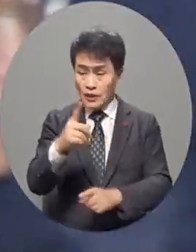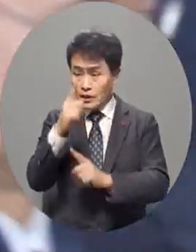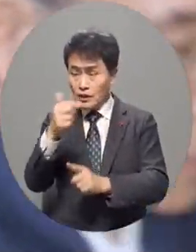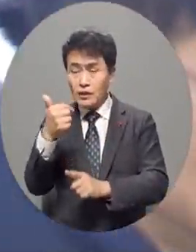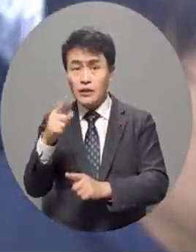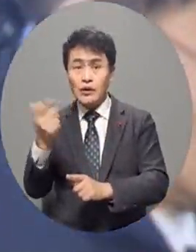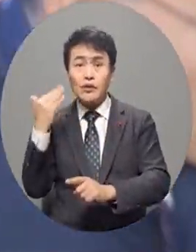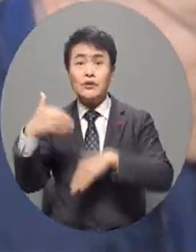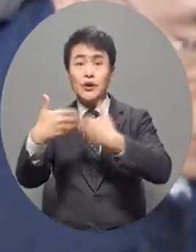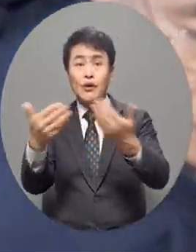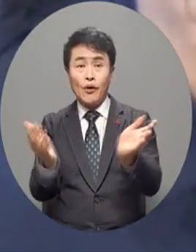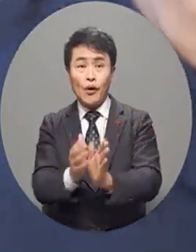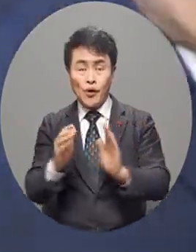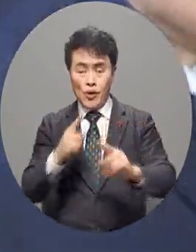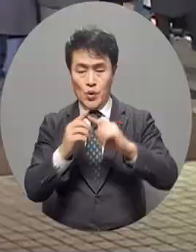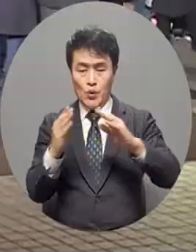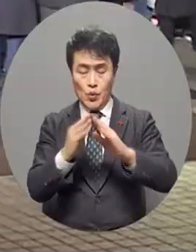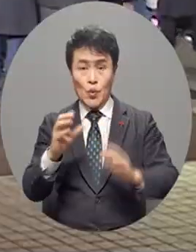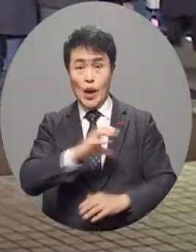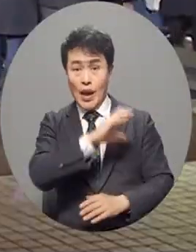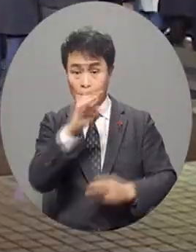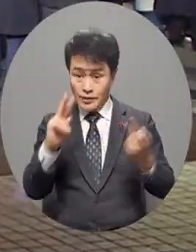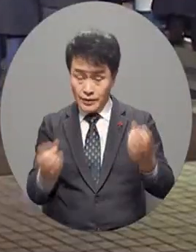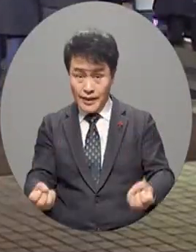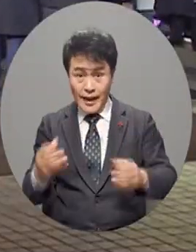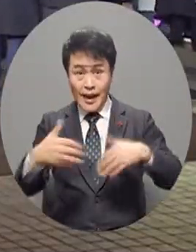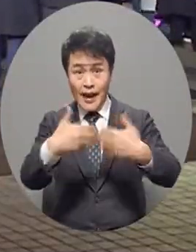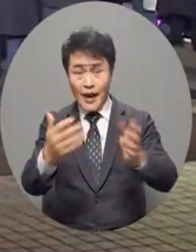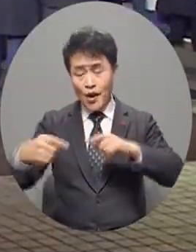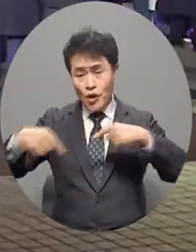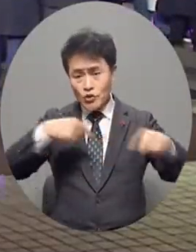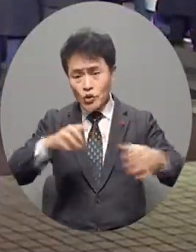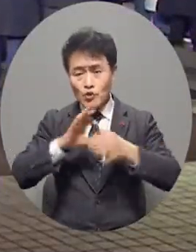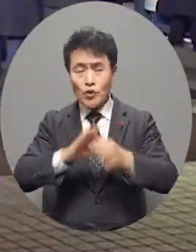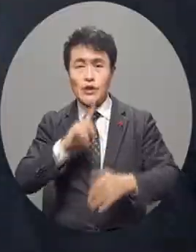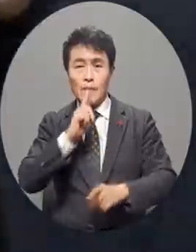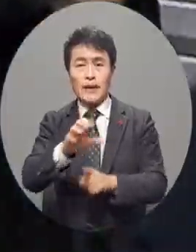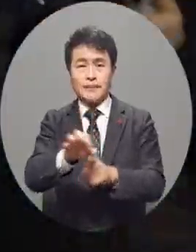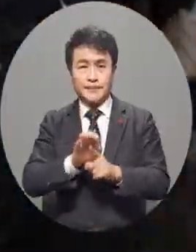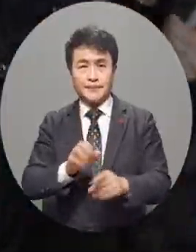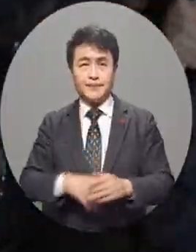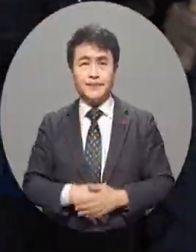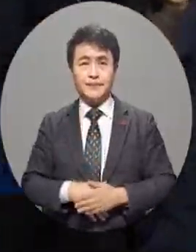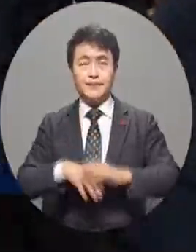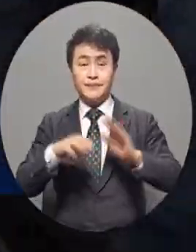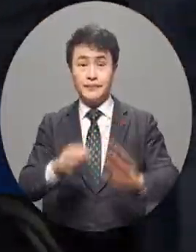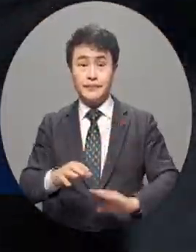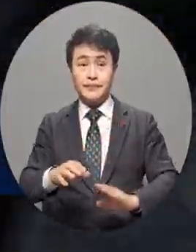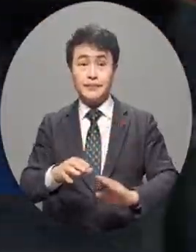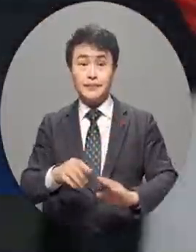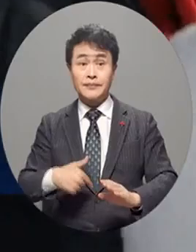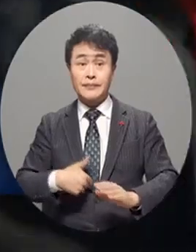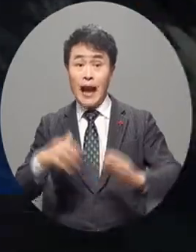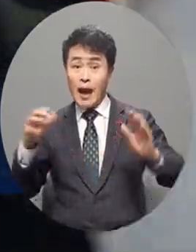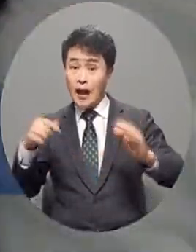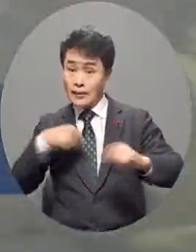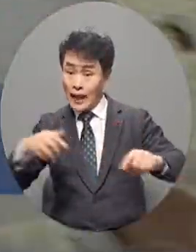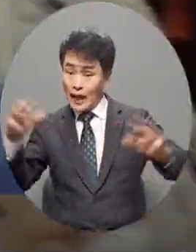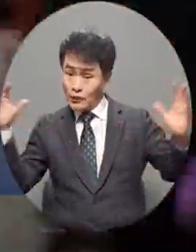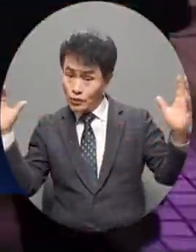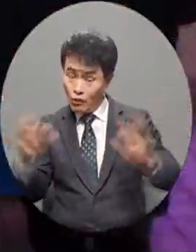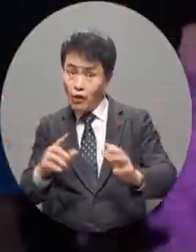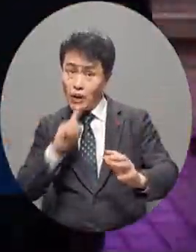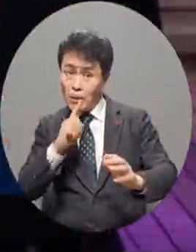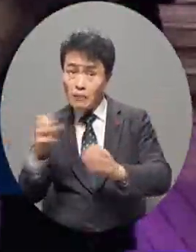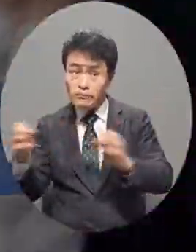대표는 교회 성탄 행사에 함께 참석했는데 정치 현안에 대해선 말을 아꼈습니다. 당내 통합 방안 관련해서 어떤 거 제시하실까요?